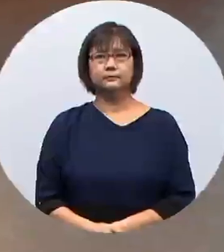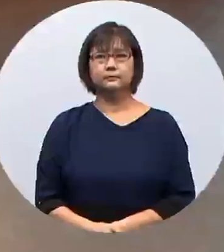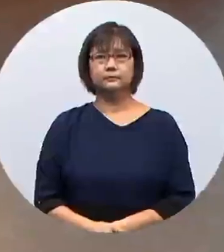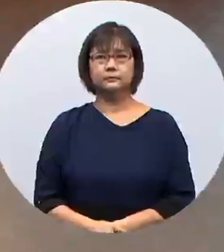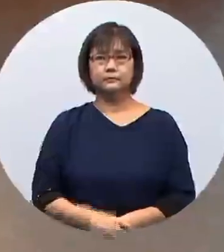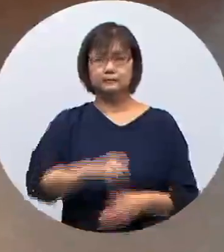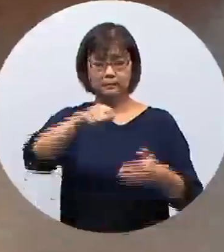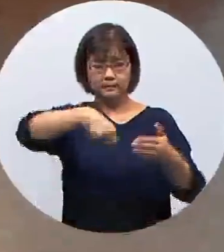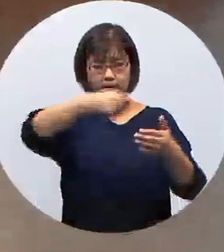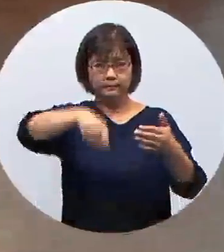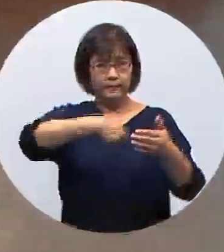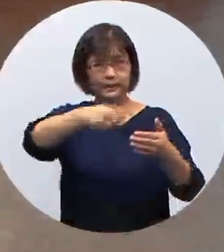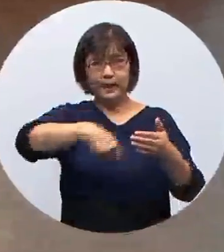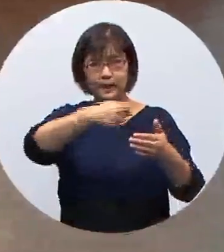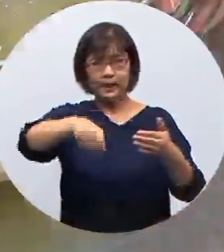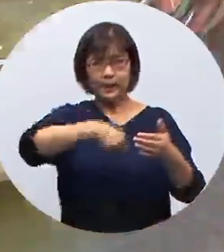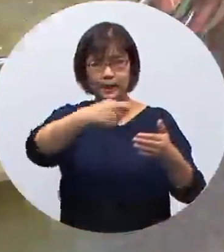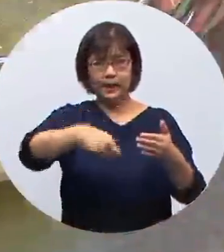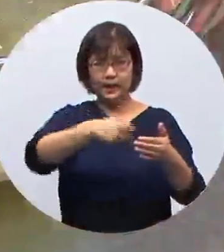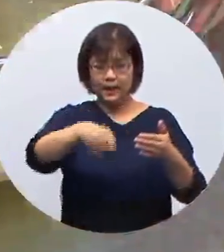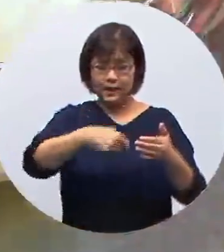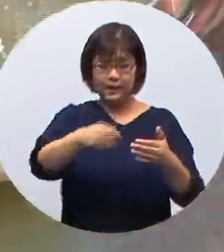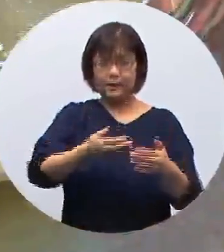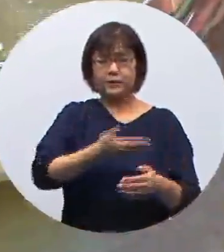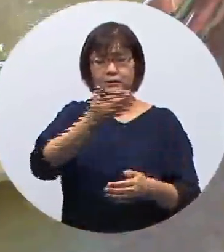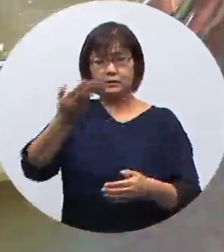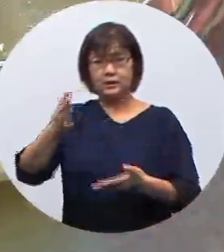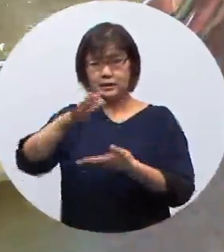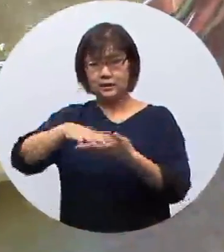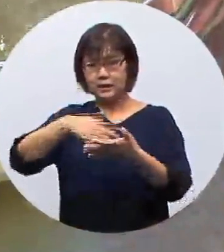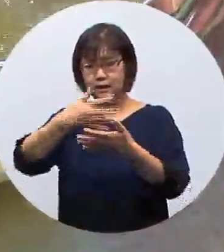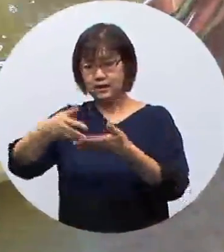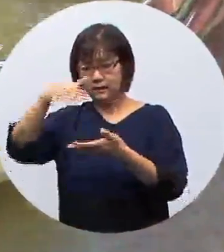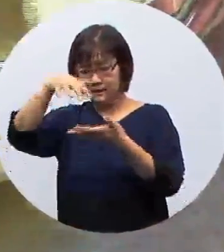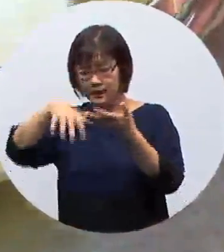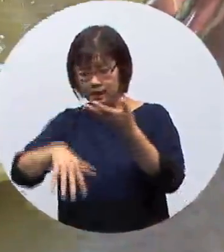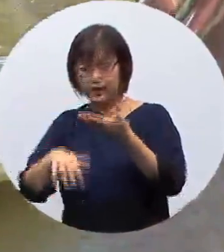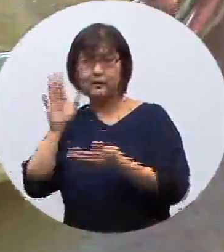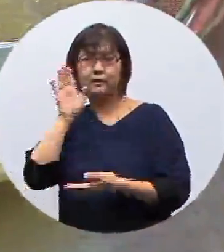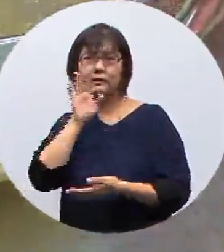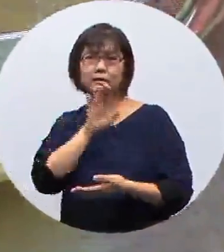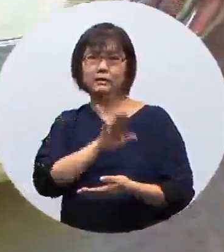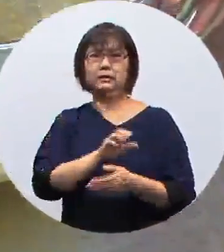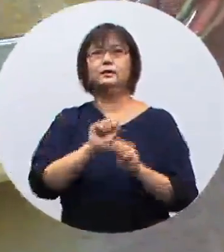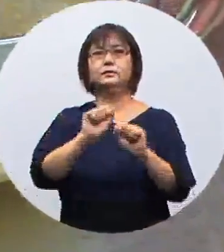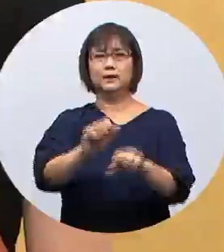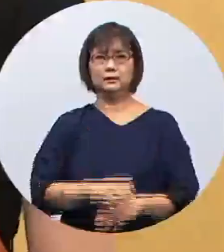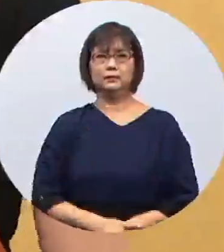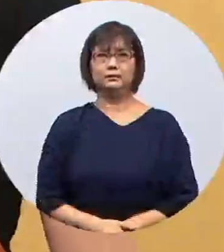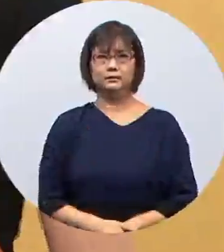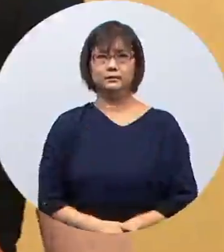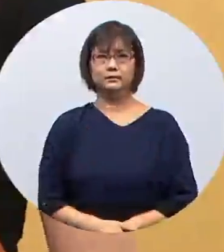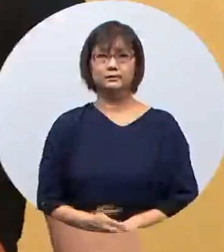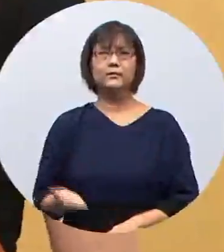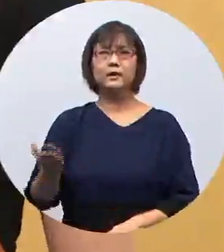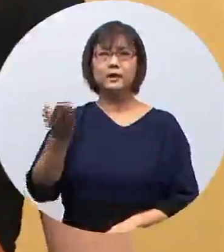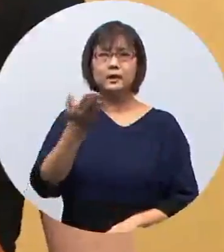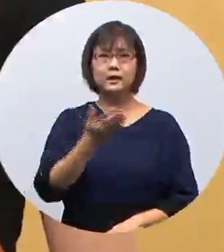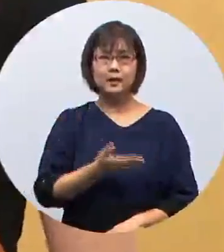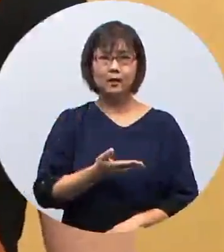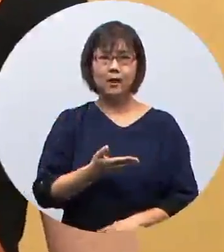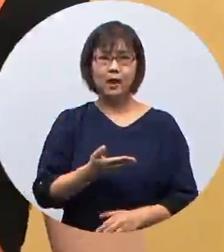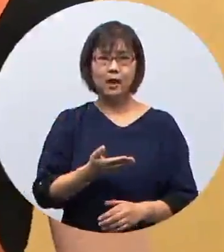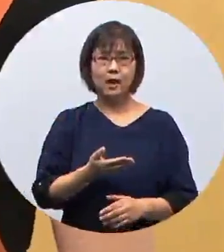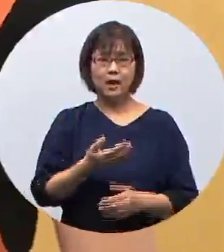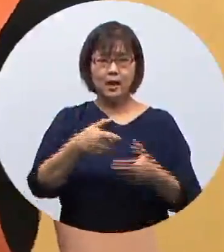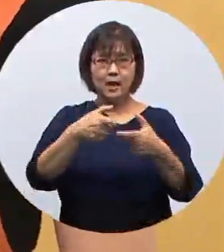卵液をよく混ぜ合わせ、ザルを使って滑らかになるようにこします。 では先ほどこした卵